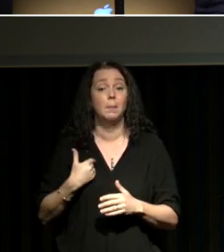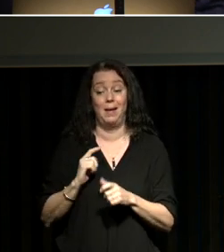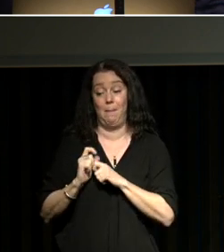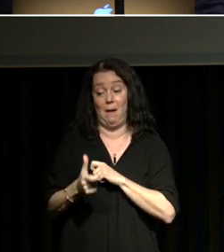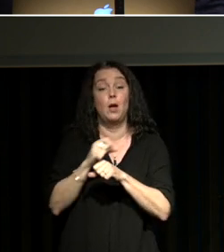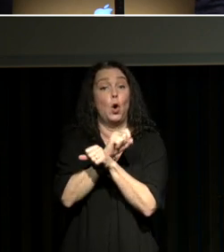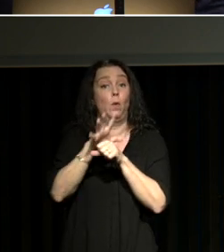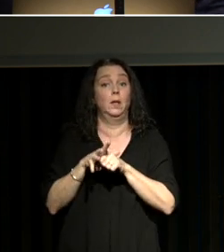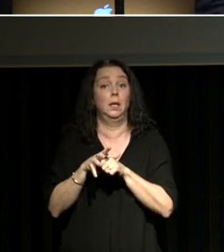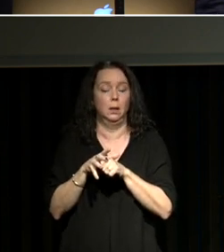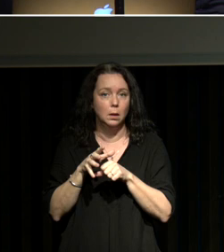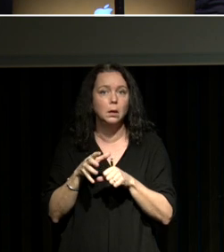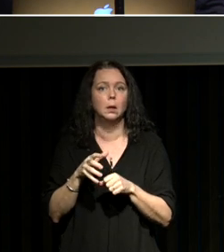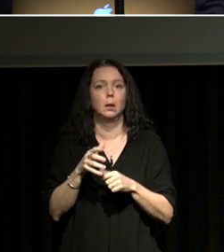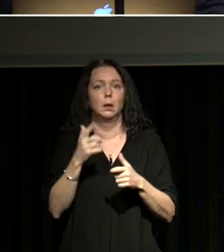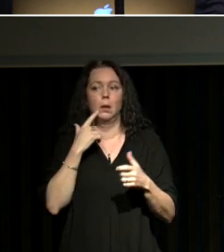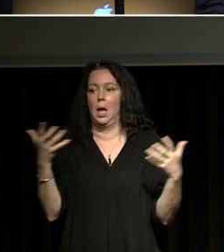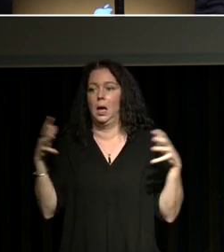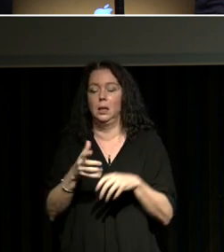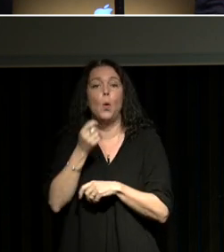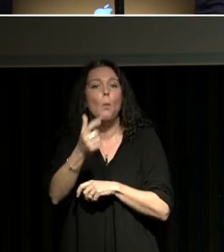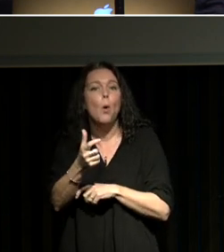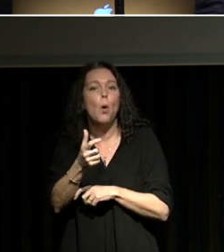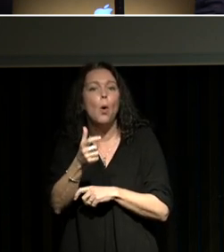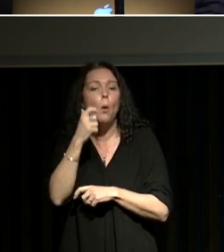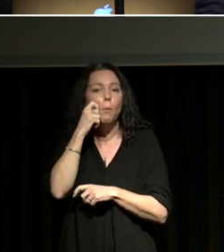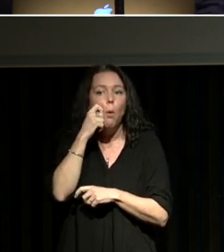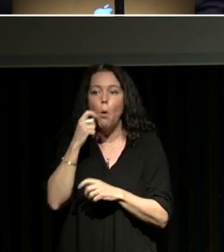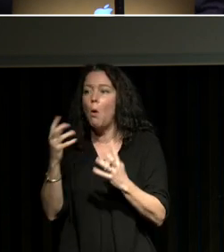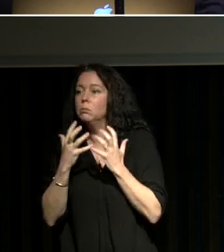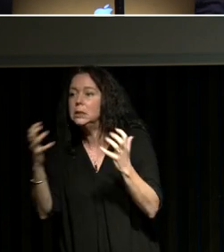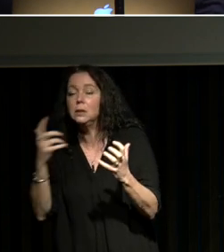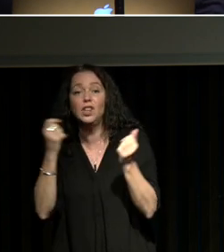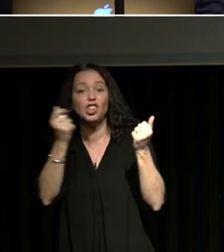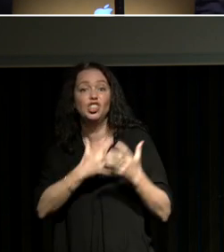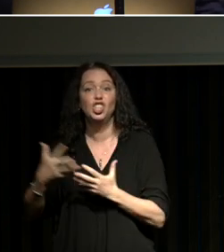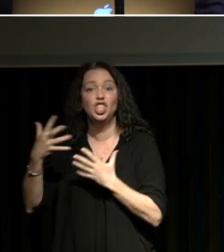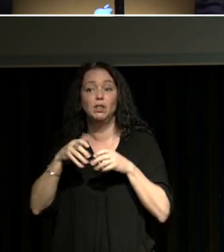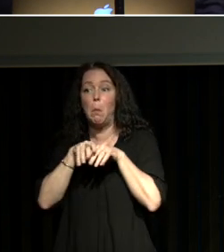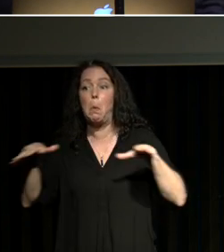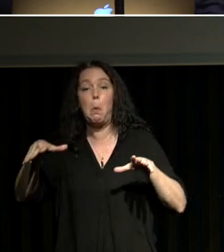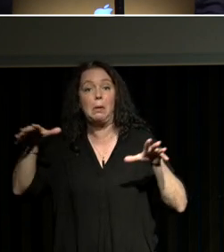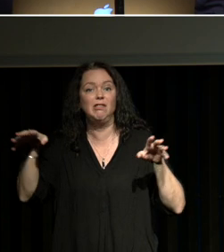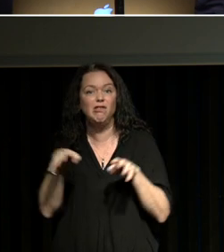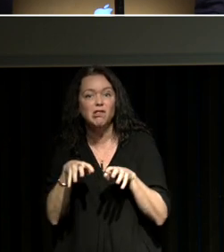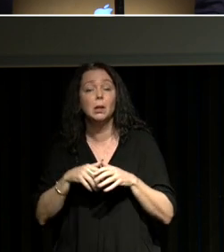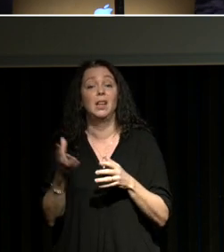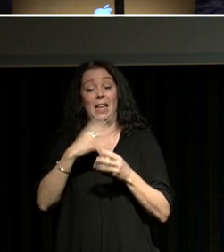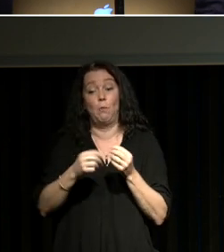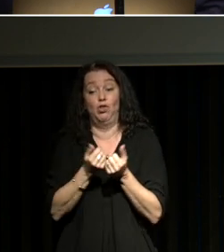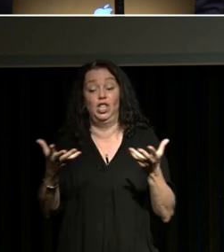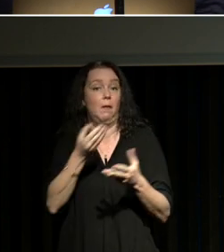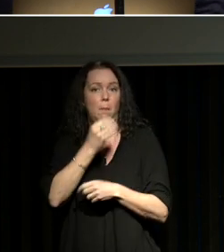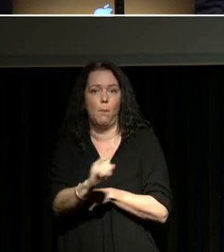n'a pas permis de tenir beaucoup de réunions en présentiel, donc ces chiffres ont été moins diffusés. Et d'autre part, les chiffres n'étant pas très bons, ils n'ont pas été